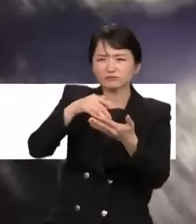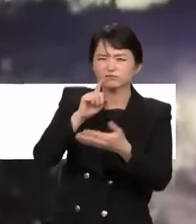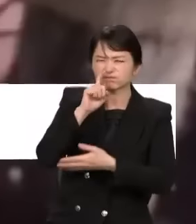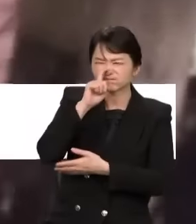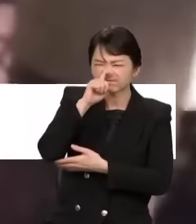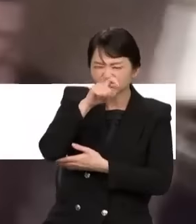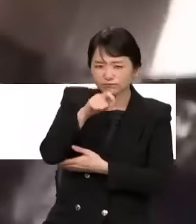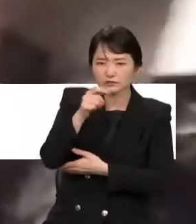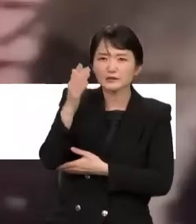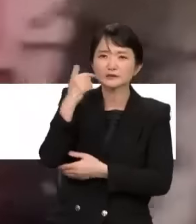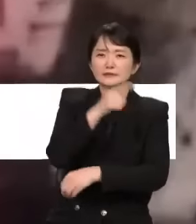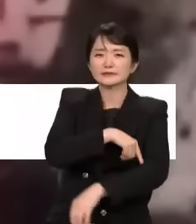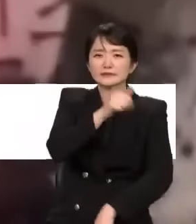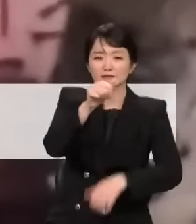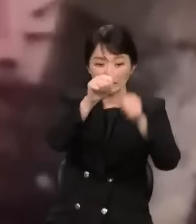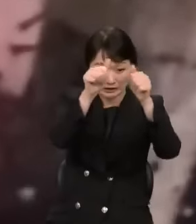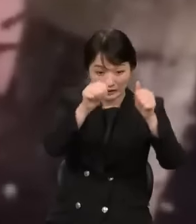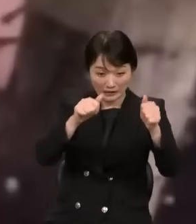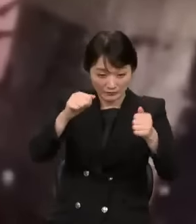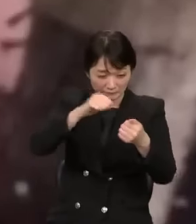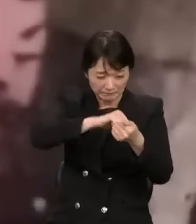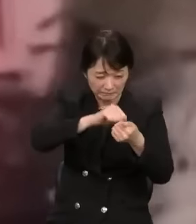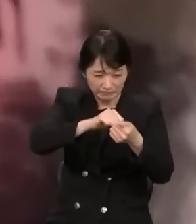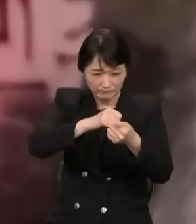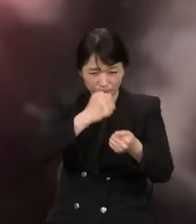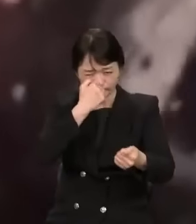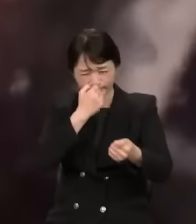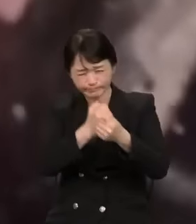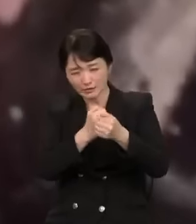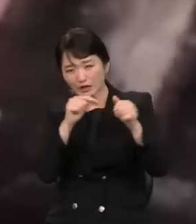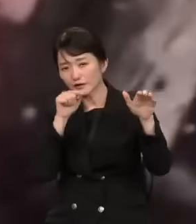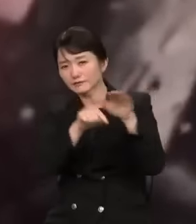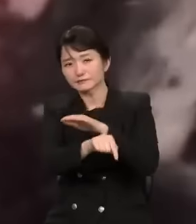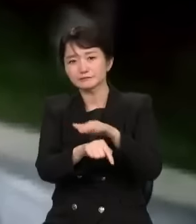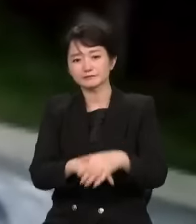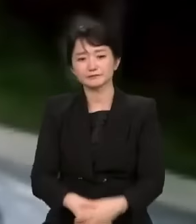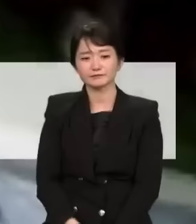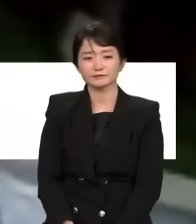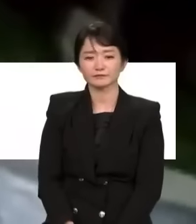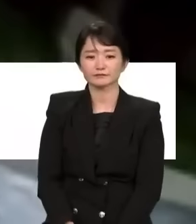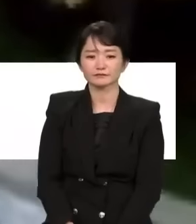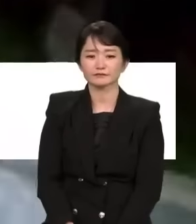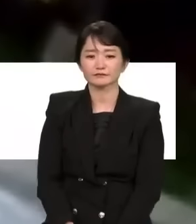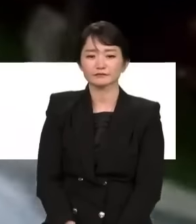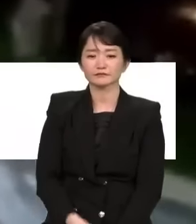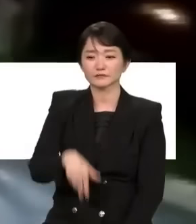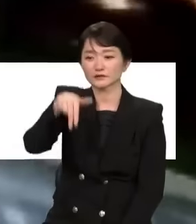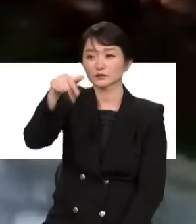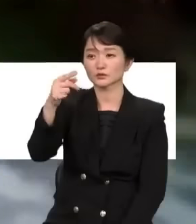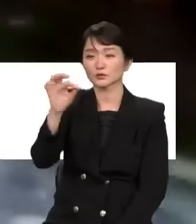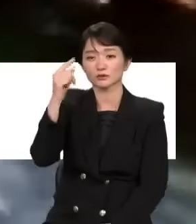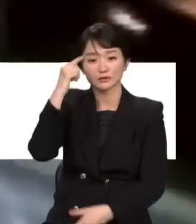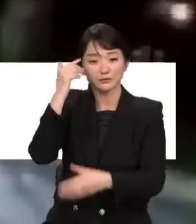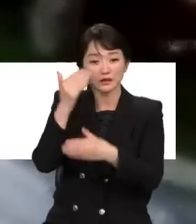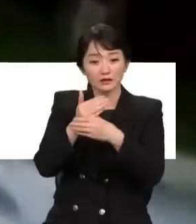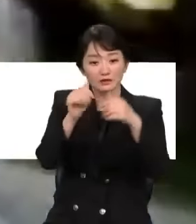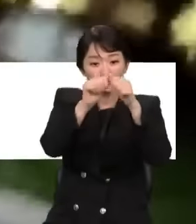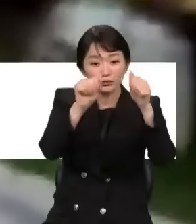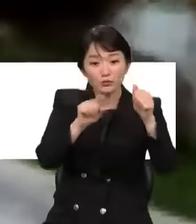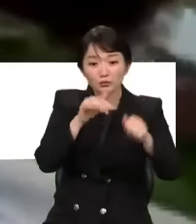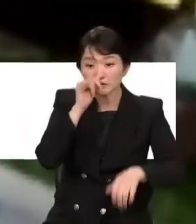동덕여대 전 이사장 흉상을 닦겠다며 무단으로 들어간 겁니다. 조용각 박사님 동상이 어디 있습니까? 아니 어떻게